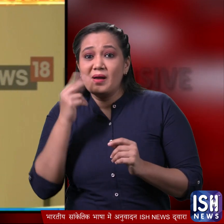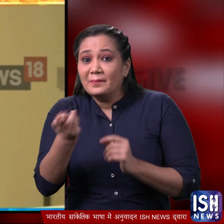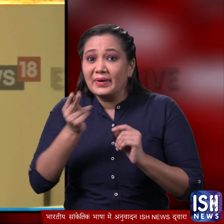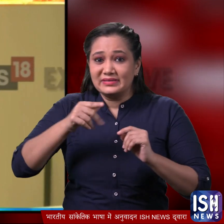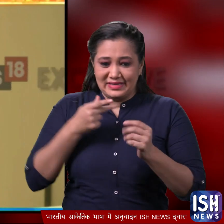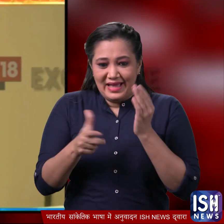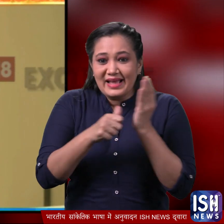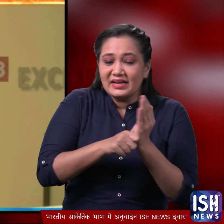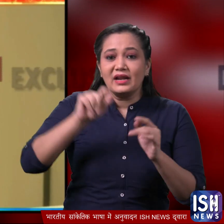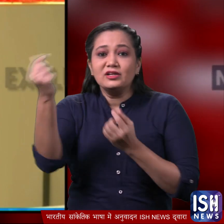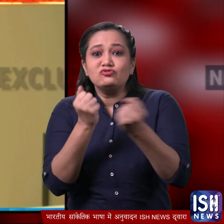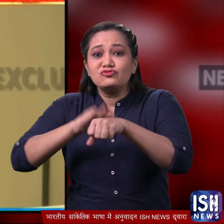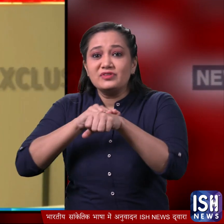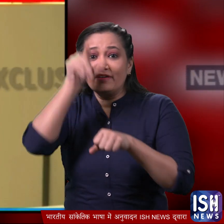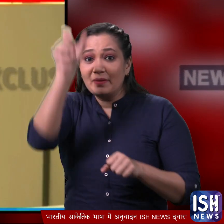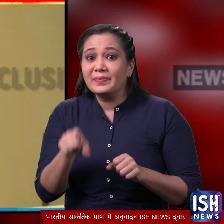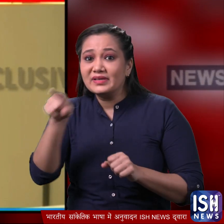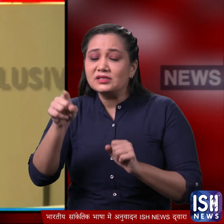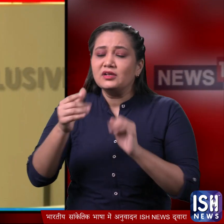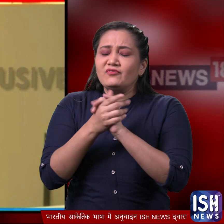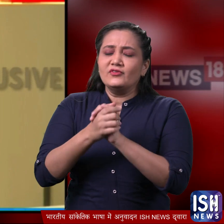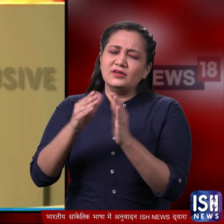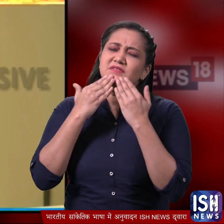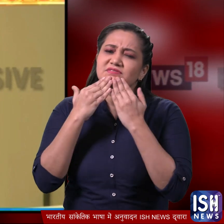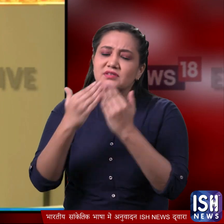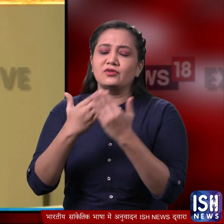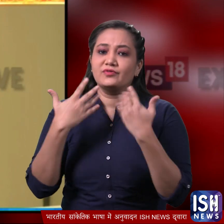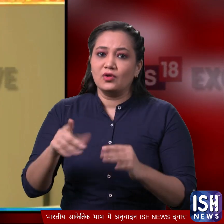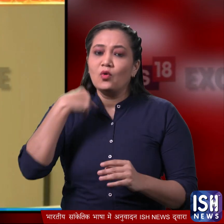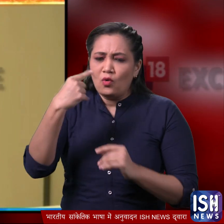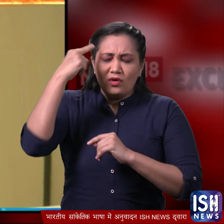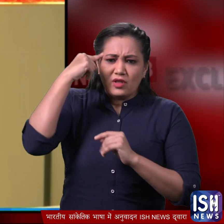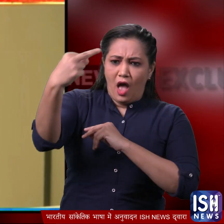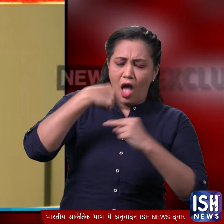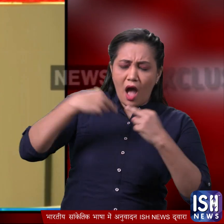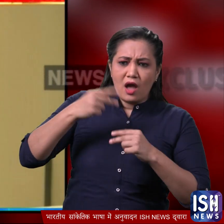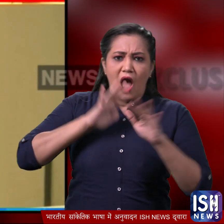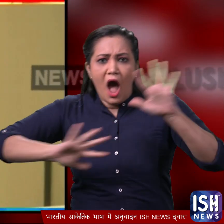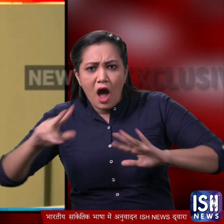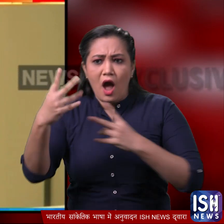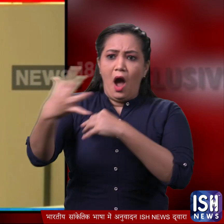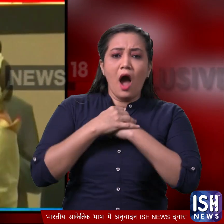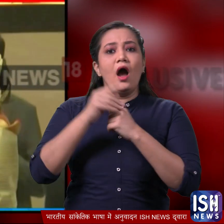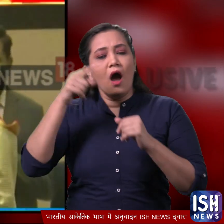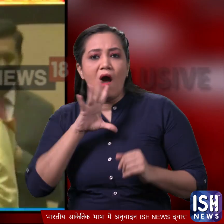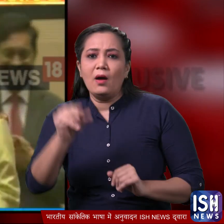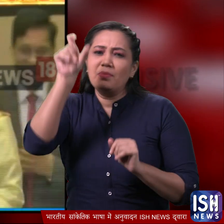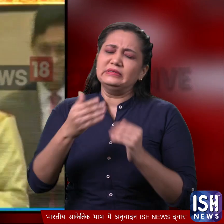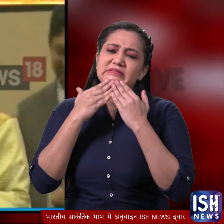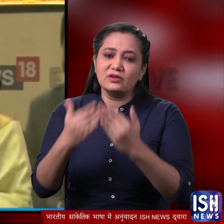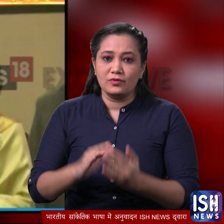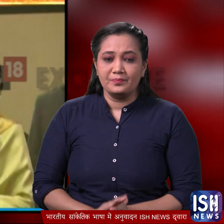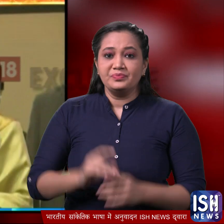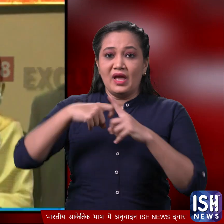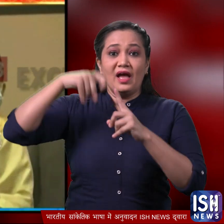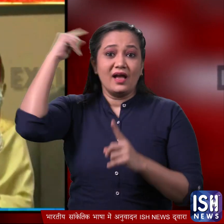था जिसके कंडक्टर वो खुद थे। When I was the bus conductor, he was the one who identified the acting talent in me. वहीं कंगना रनौत